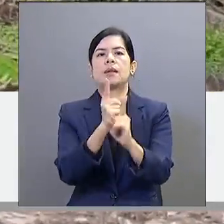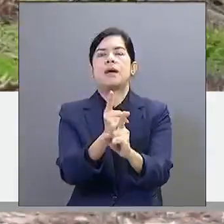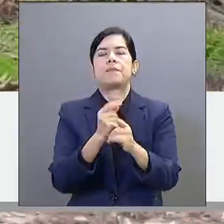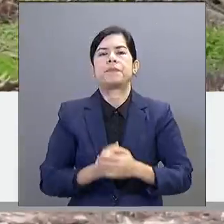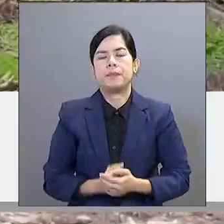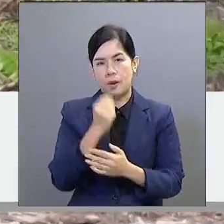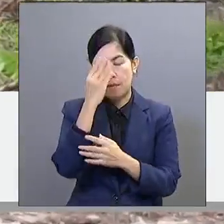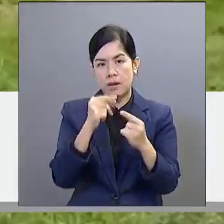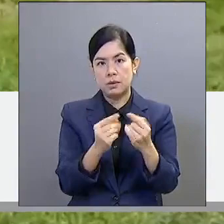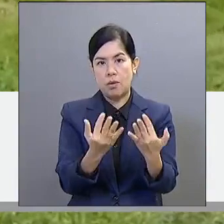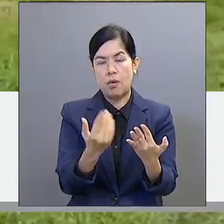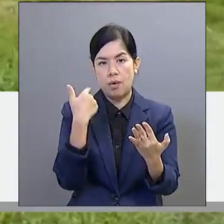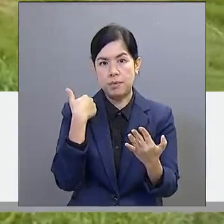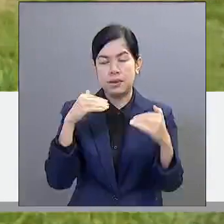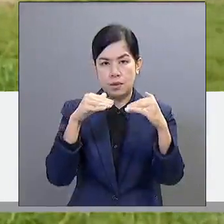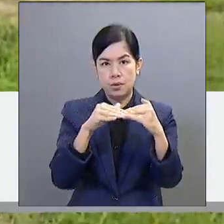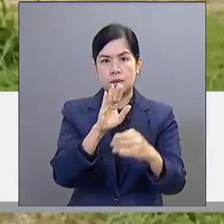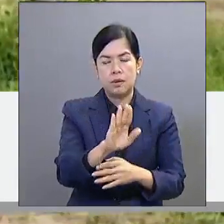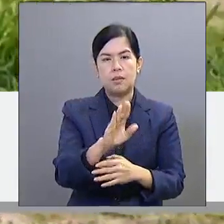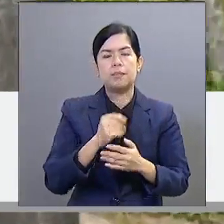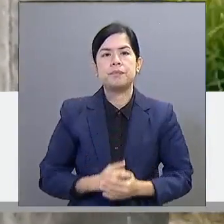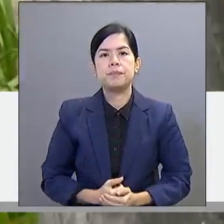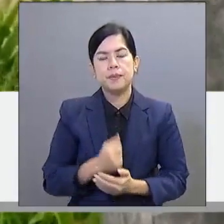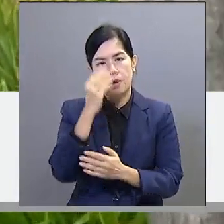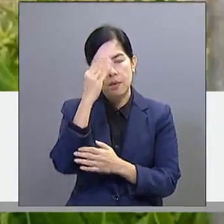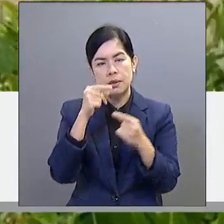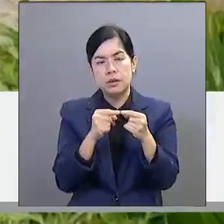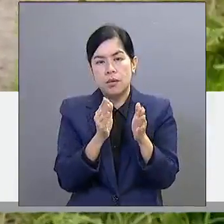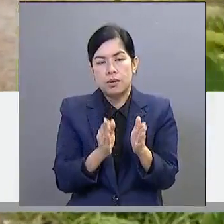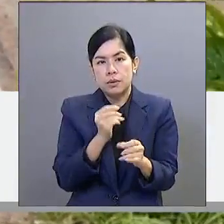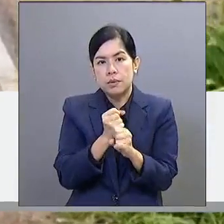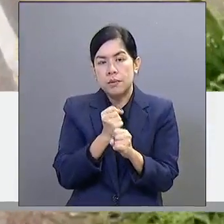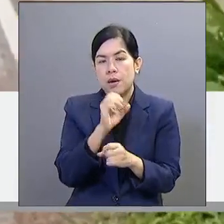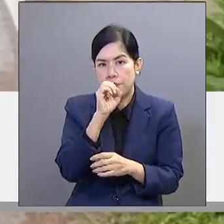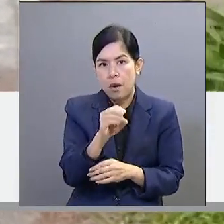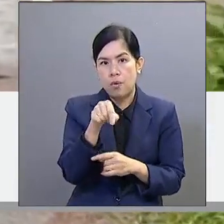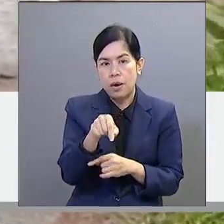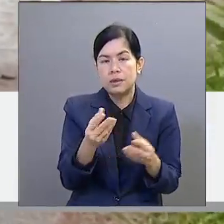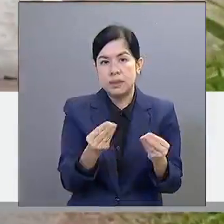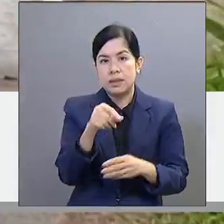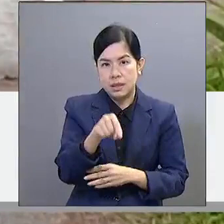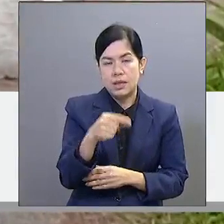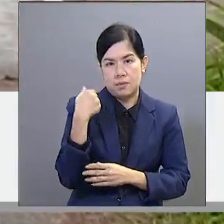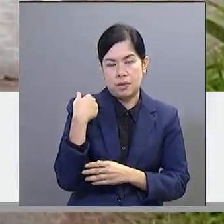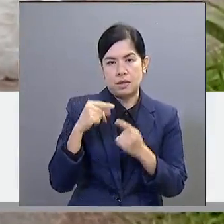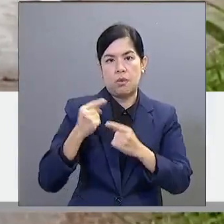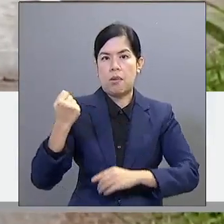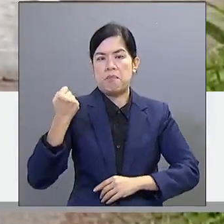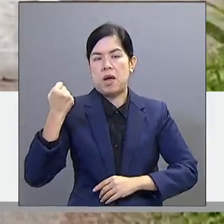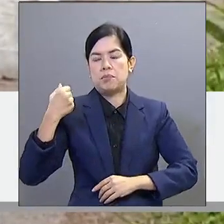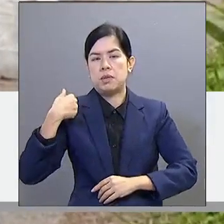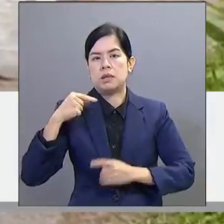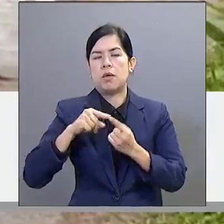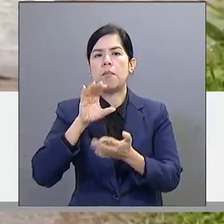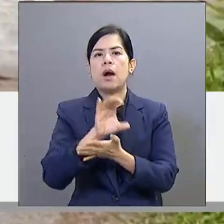ติดตั้งไว้เพื่อรอให้มีการยืนยันสิทธิ์นั้นเองอ่ะนะคะโดยเจ้าหน้าที่ยืนยันไงว่าแปลงนี้เนี่ยเจ้าหน้าที่มีอำนาจในการบังคับคดี